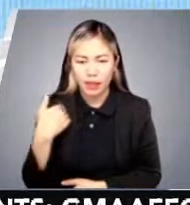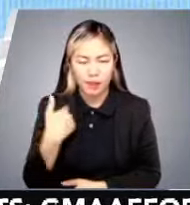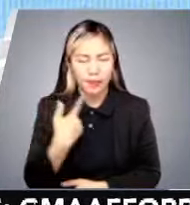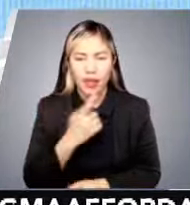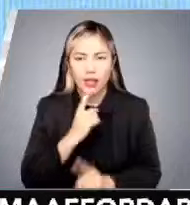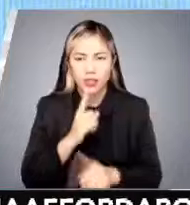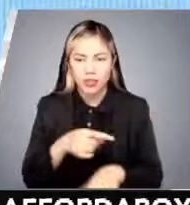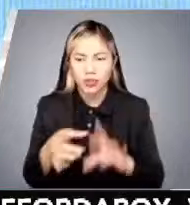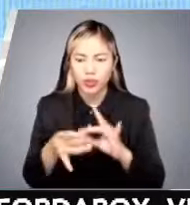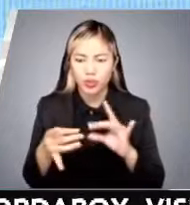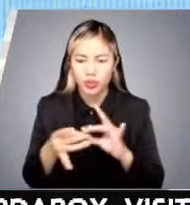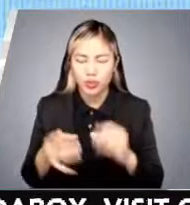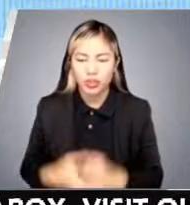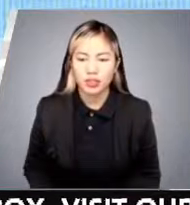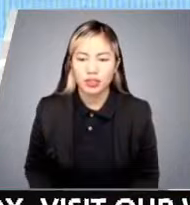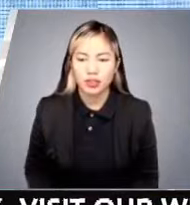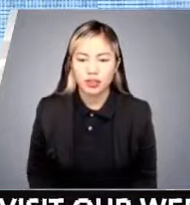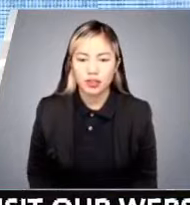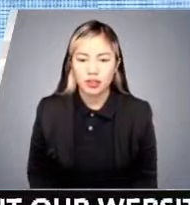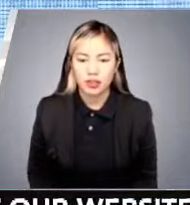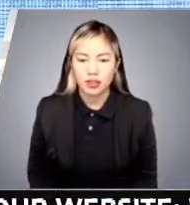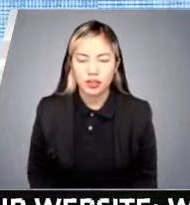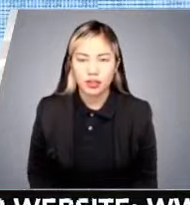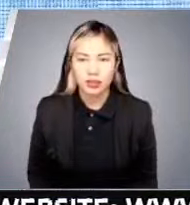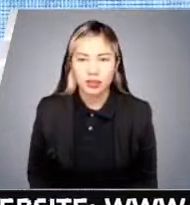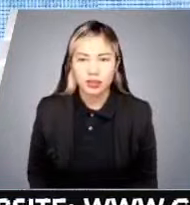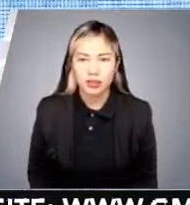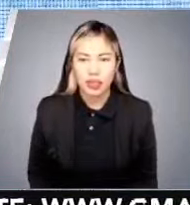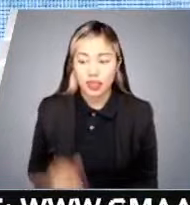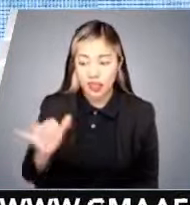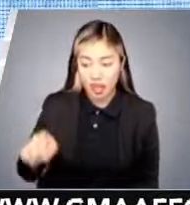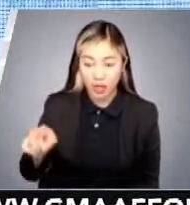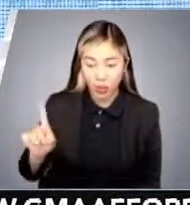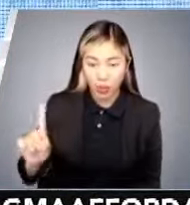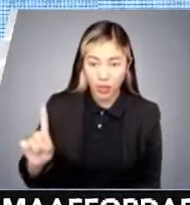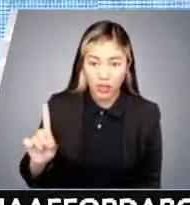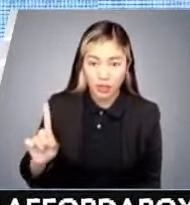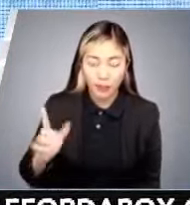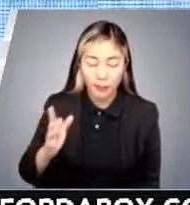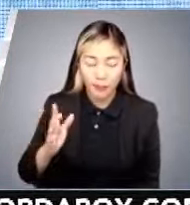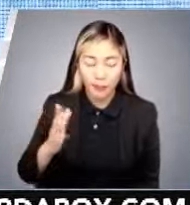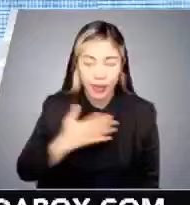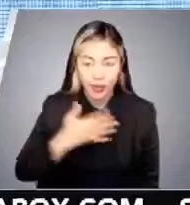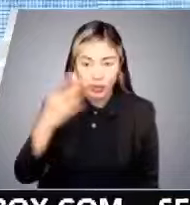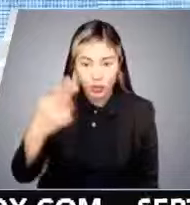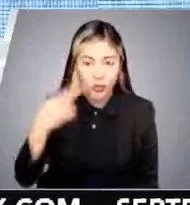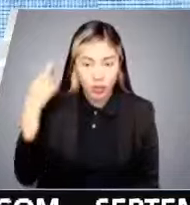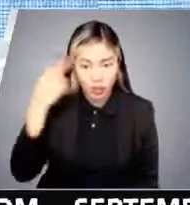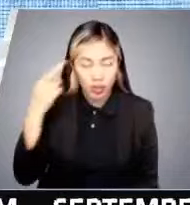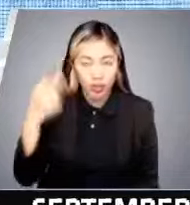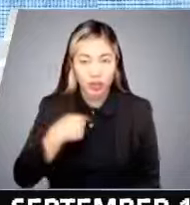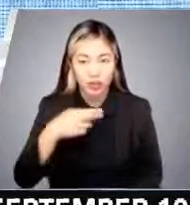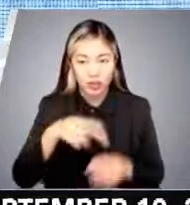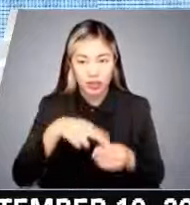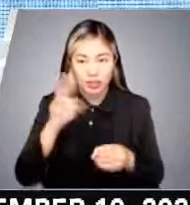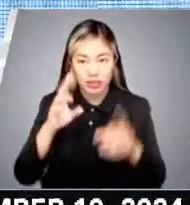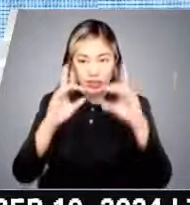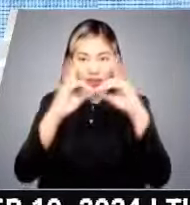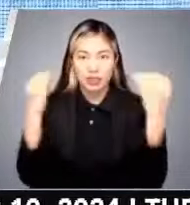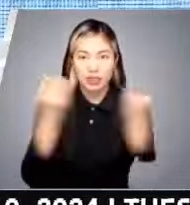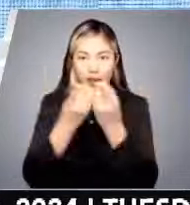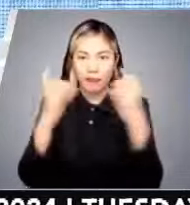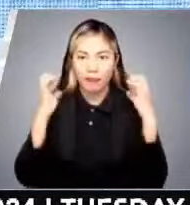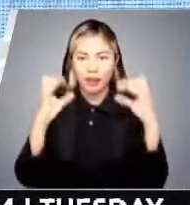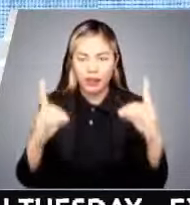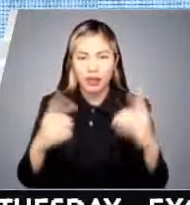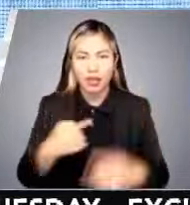At isa yan sa mga rason kung bakit ako nag-resign sa Department of Education. Hindi na ako